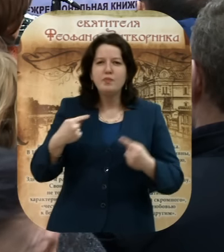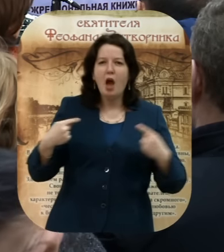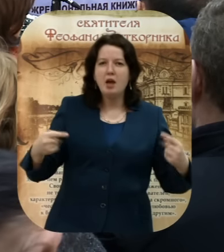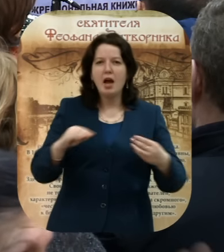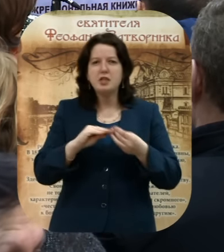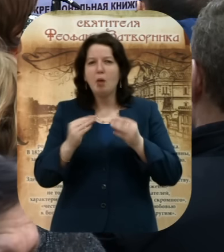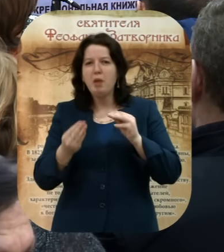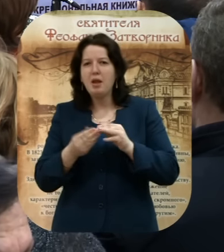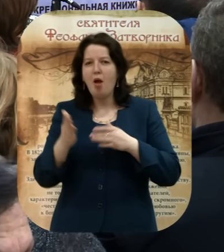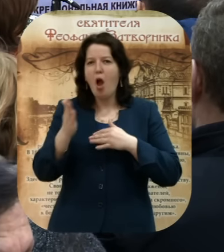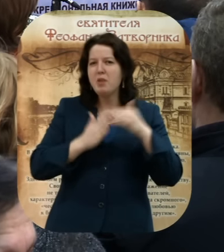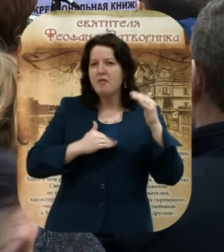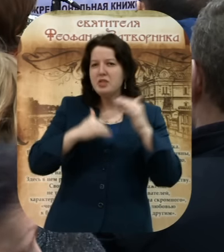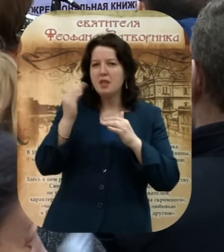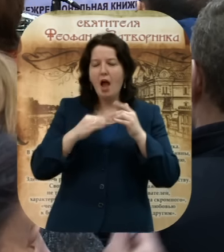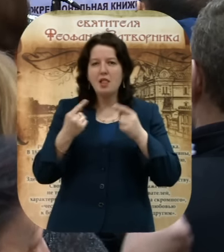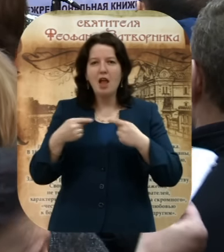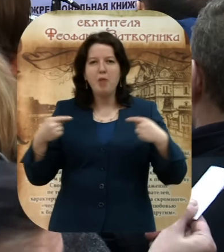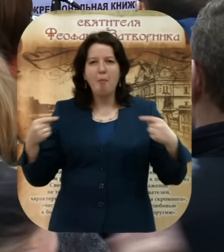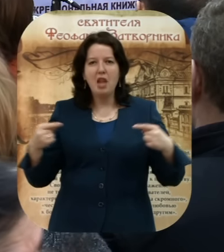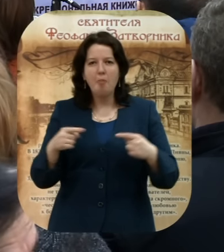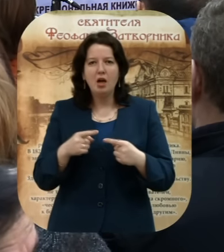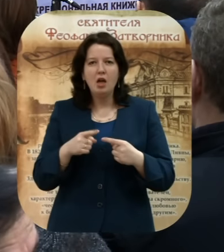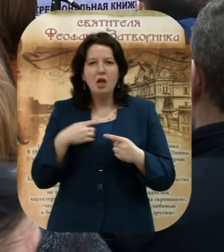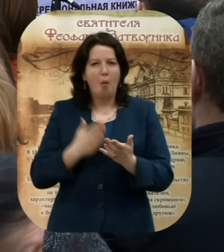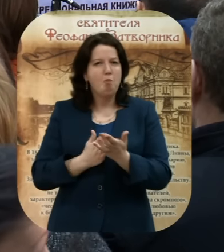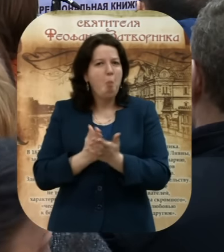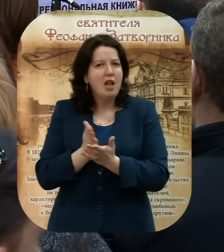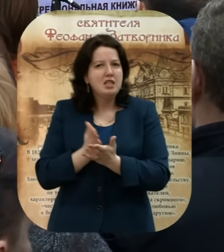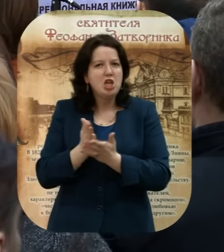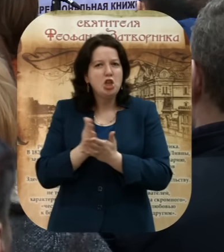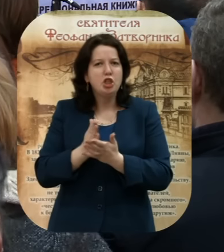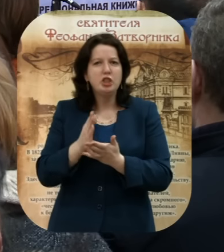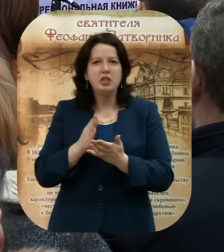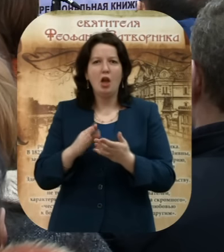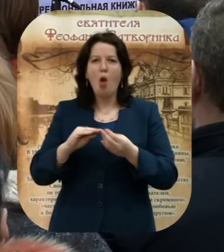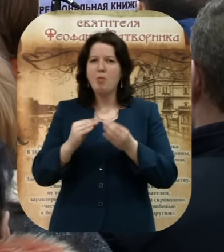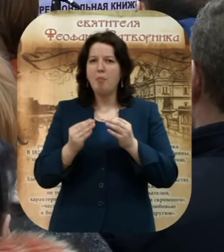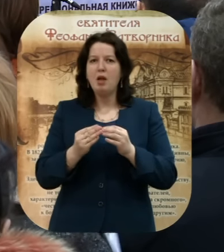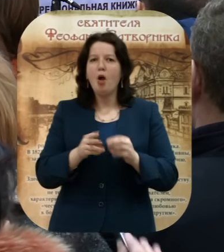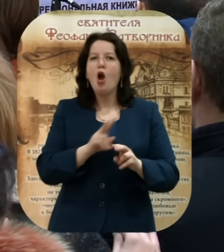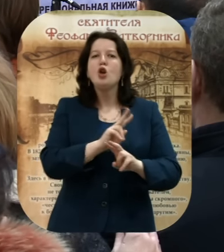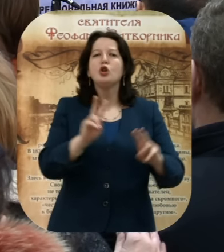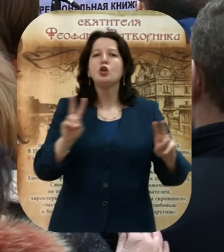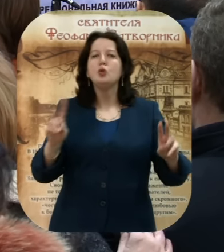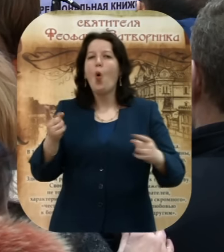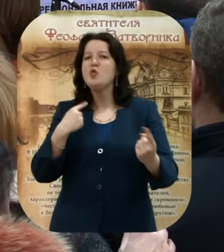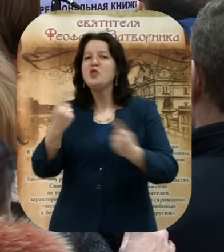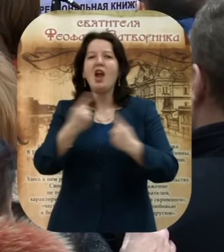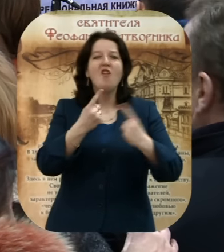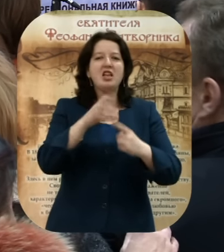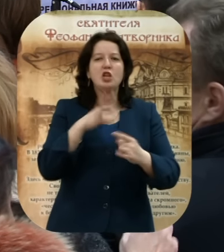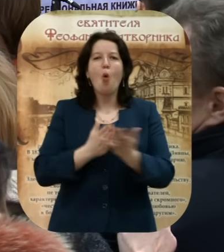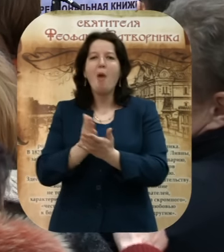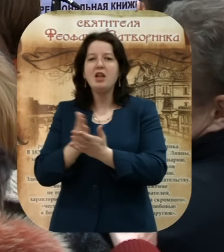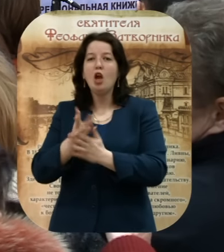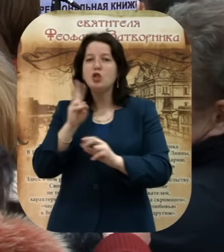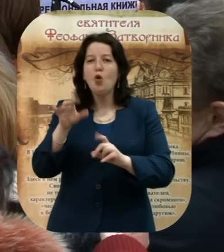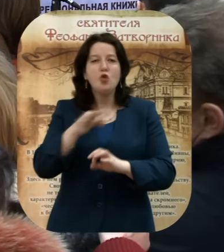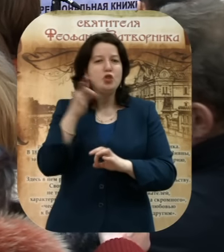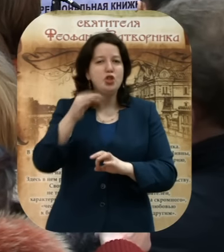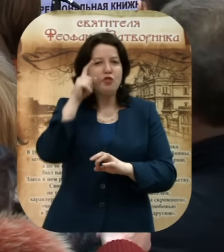ну, профессиональных, допустим, проблемах, ну, уж, конечно, политических. Кто о политике не говорит, боже мой, кто абсолютно ничего не